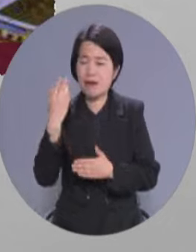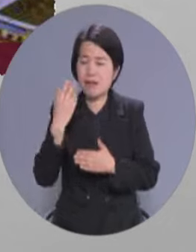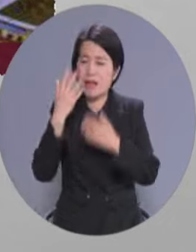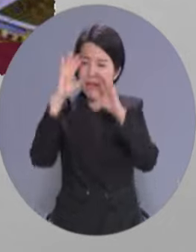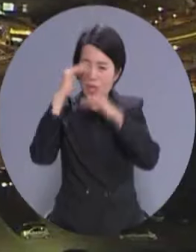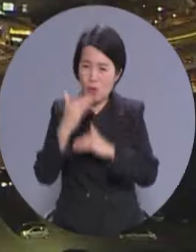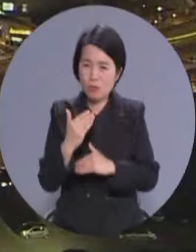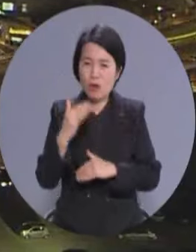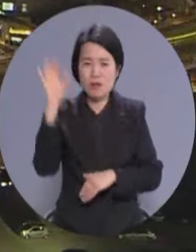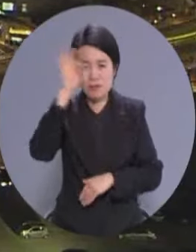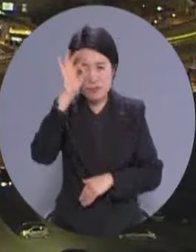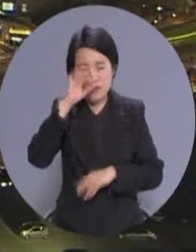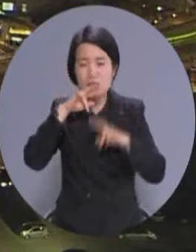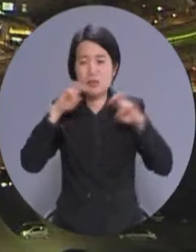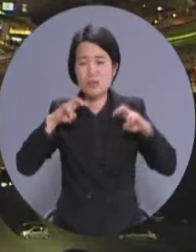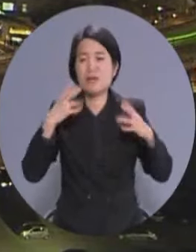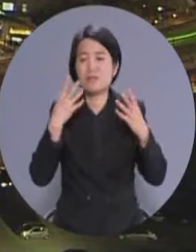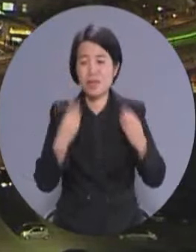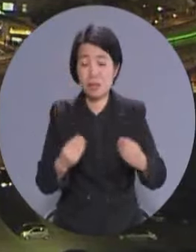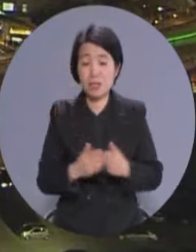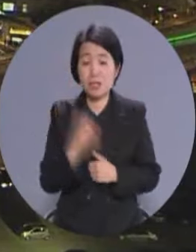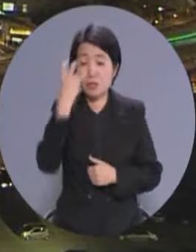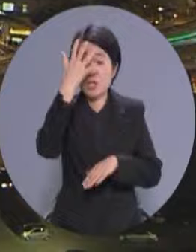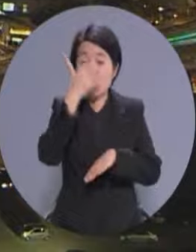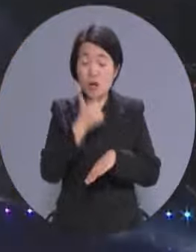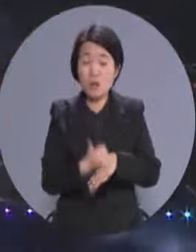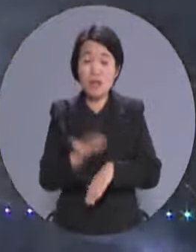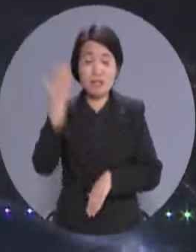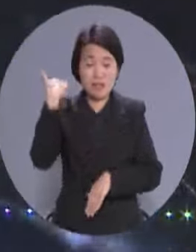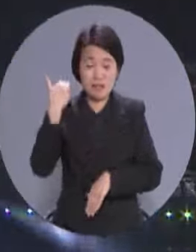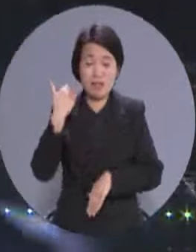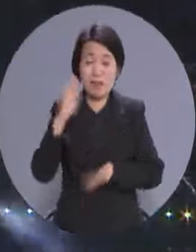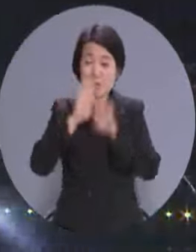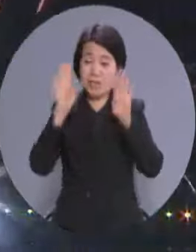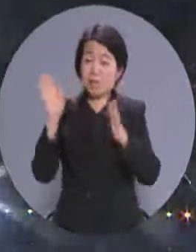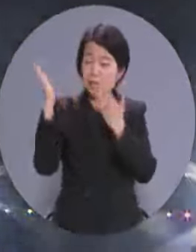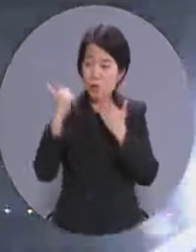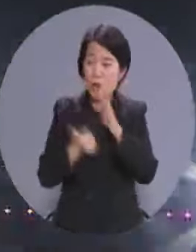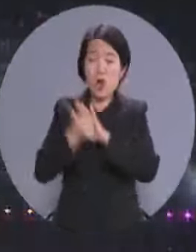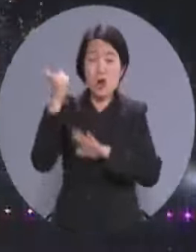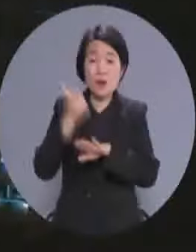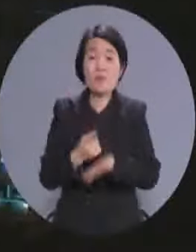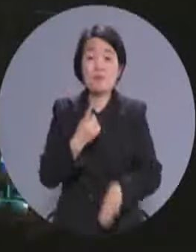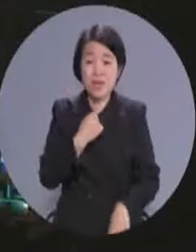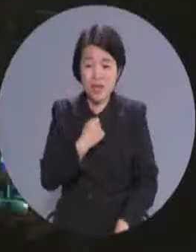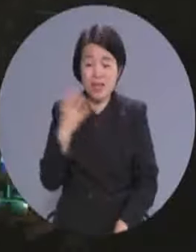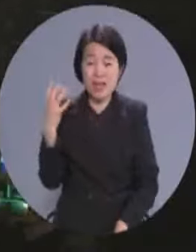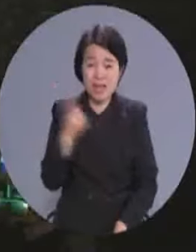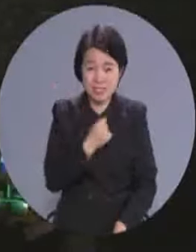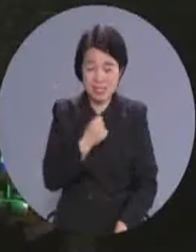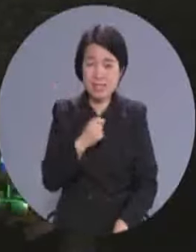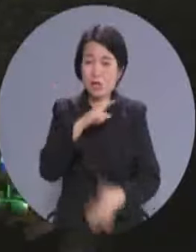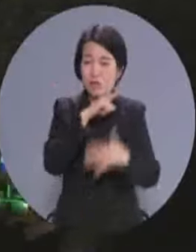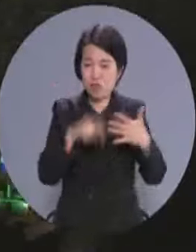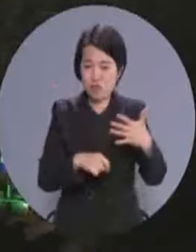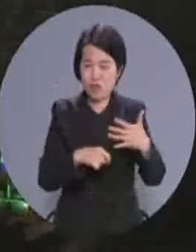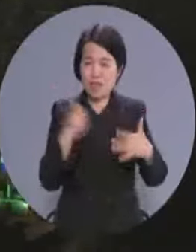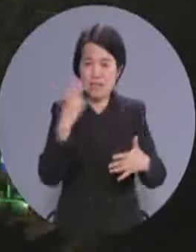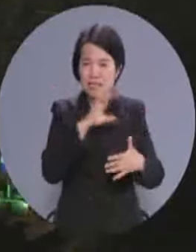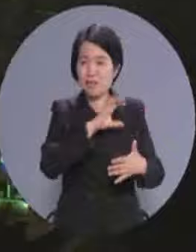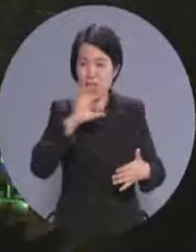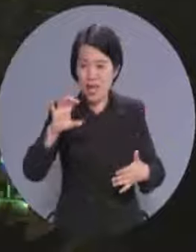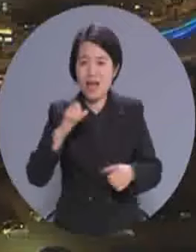검토했습니다. 일단 이번 조사의 결과는 과거 엑스포 유치와 성공의 경험을 살린 원팀 프로젝트를